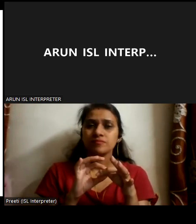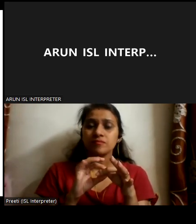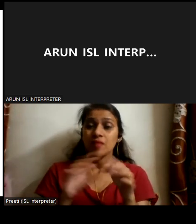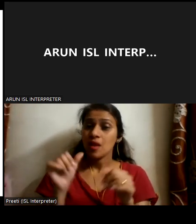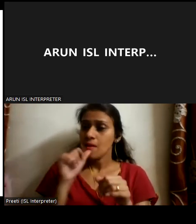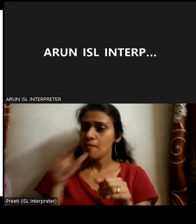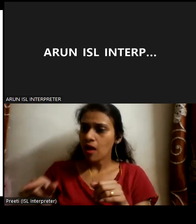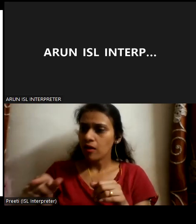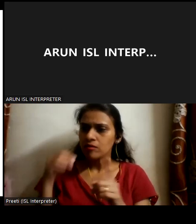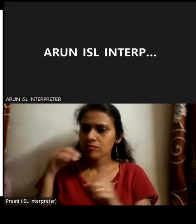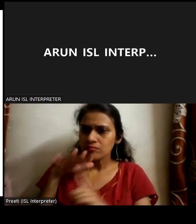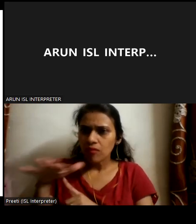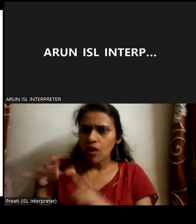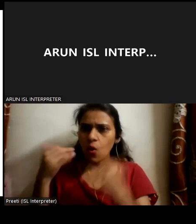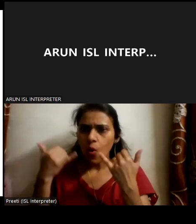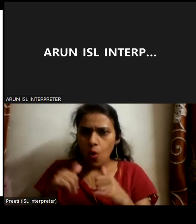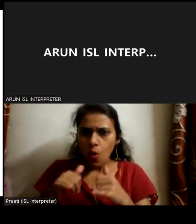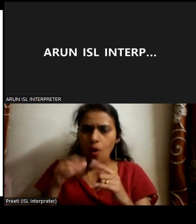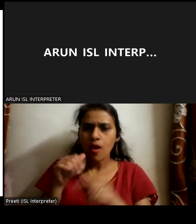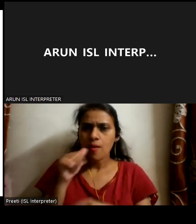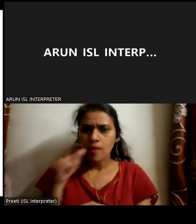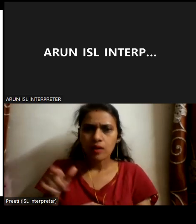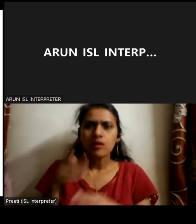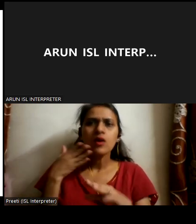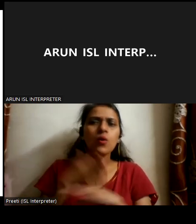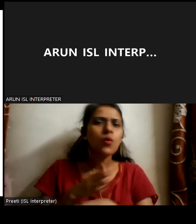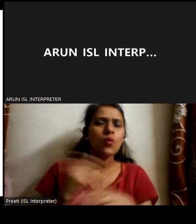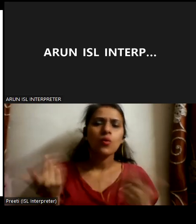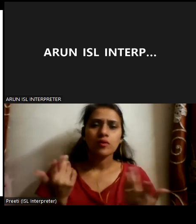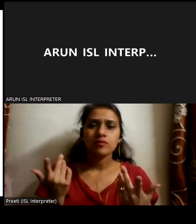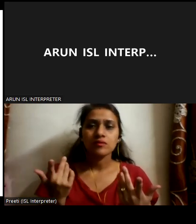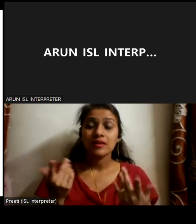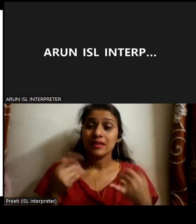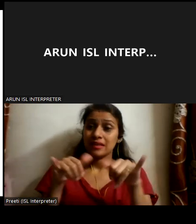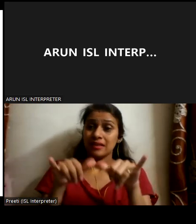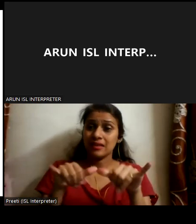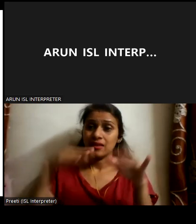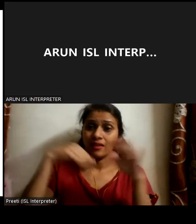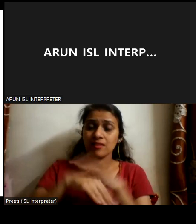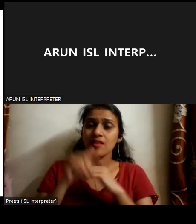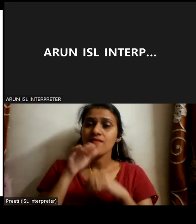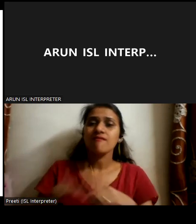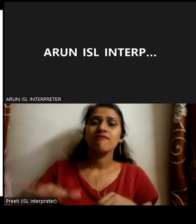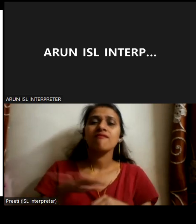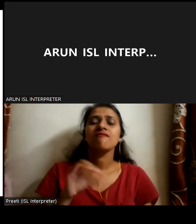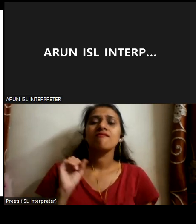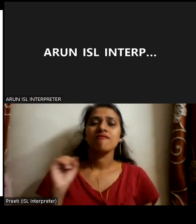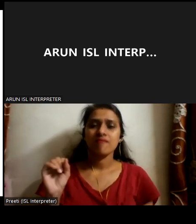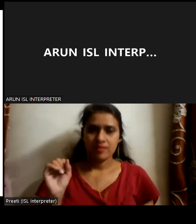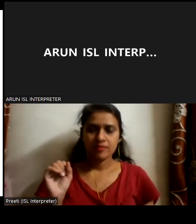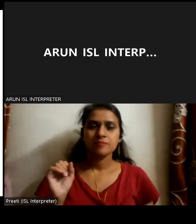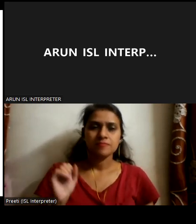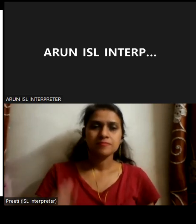देखना जरूरी है. सो इट्स इम्पॉर्टेंट टू लुक इन टू द इम्पैक्ट ऑफ ग्राउंड वाटर टेबल ऑन एक्टिविटीज